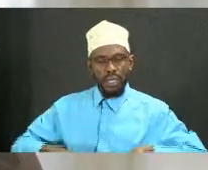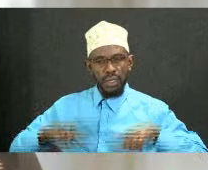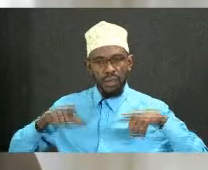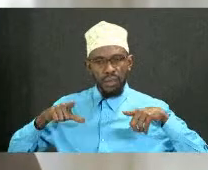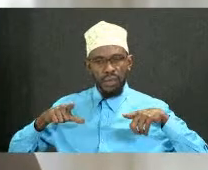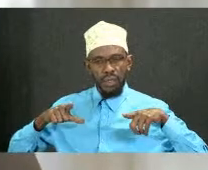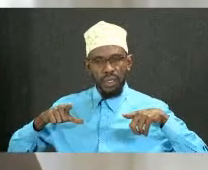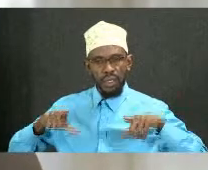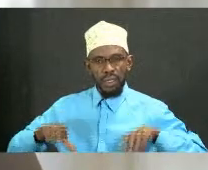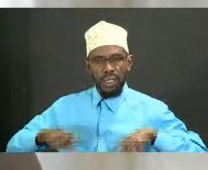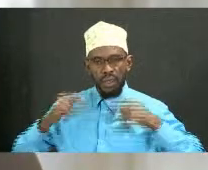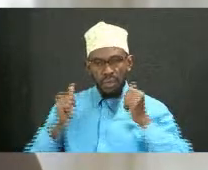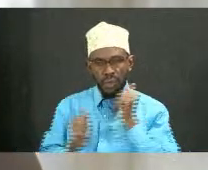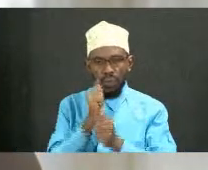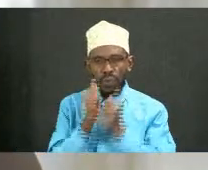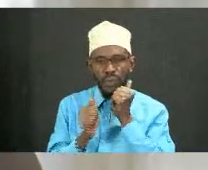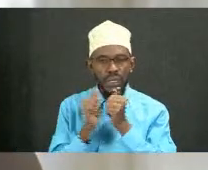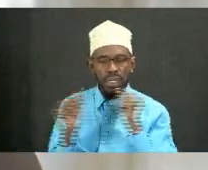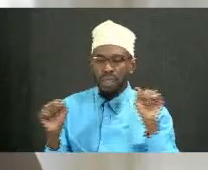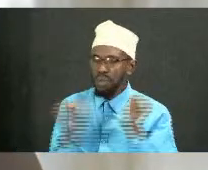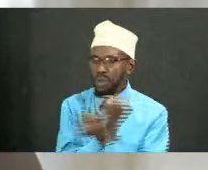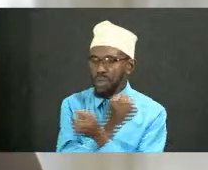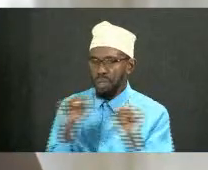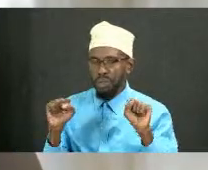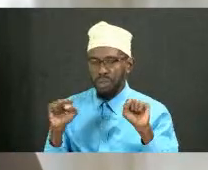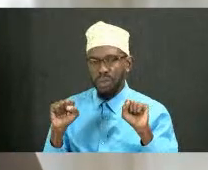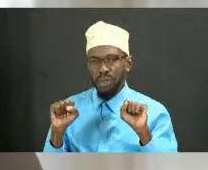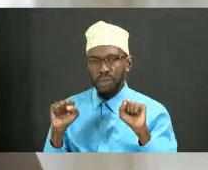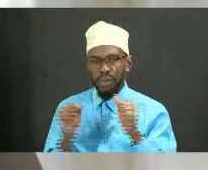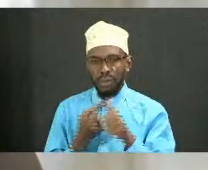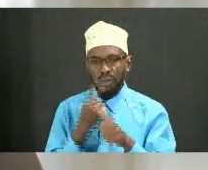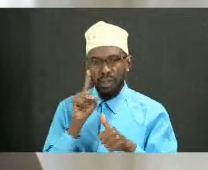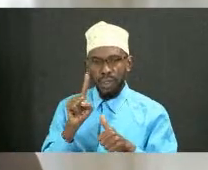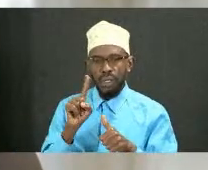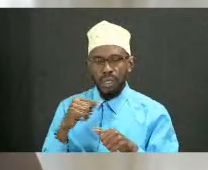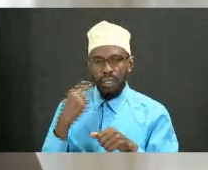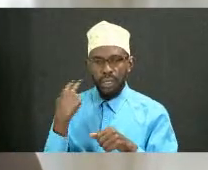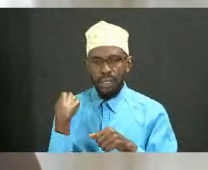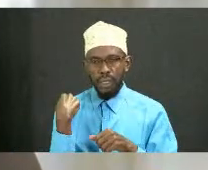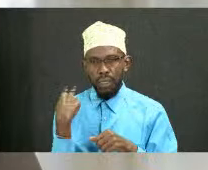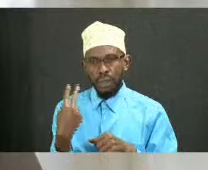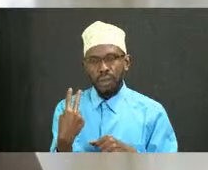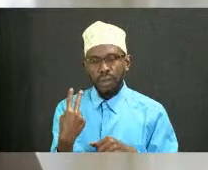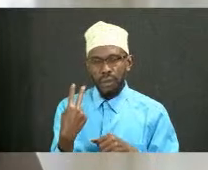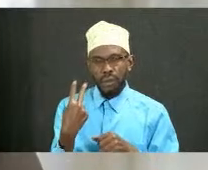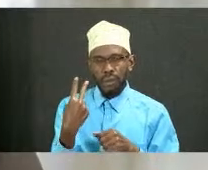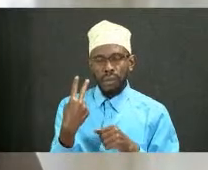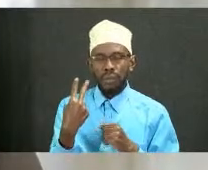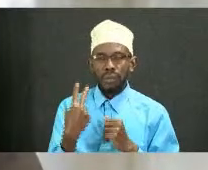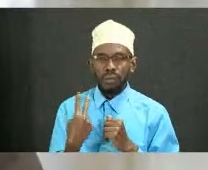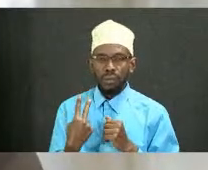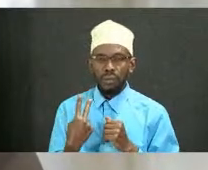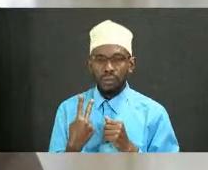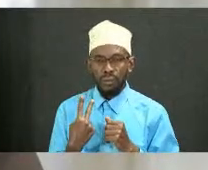kuishi lifestyle ambayo hawaezani nayo, hiyo ni kwanza. Ya pili unapata pia